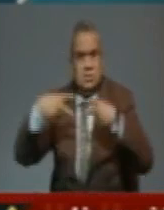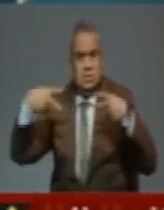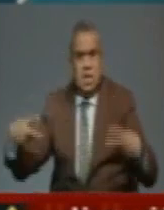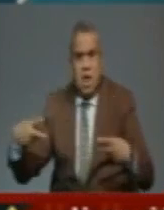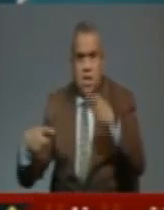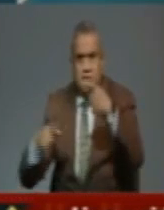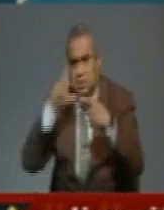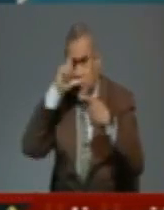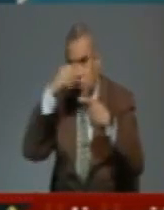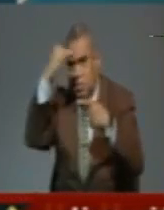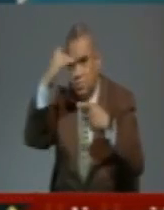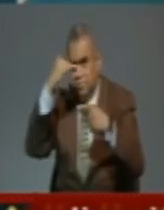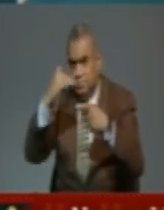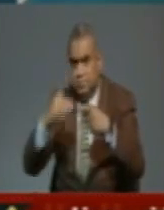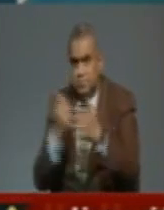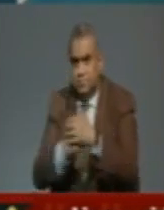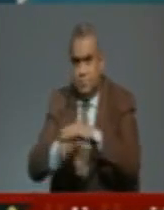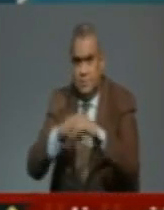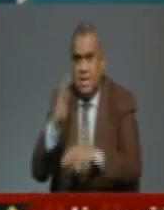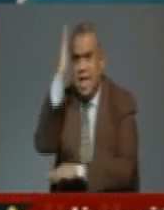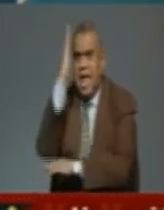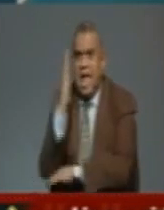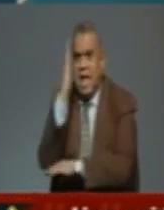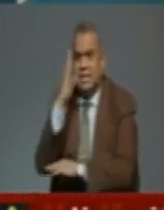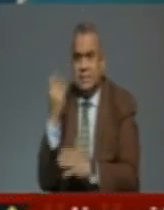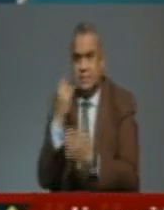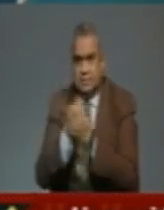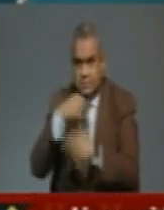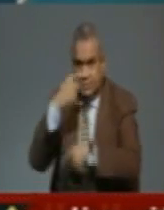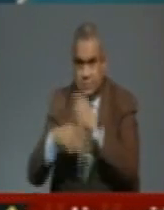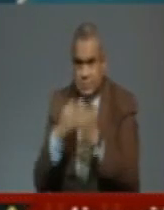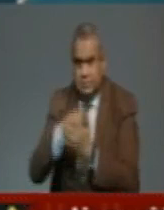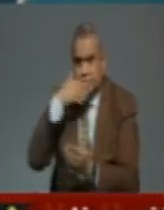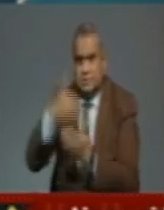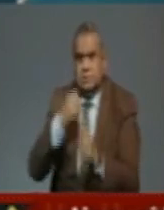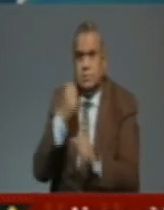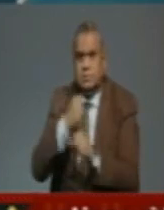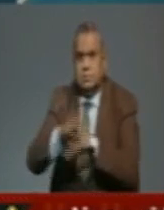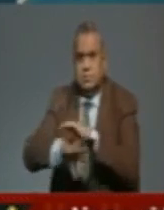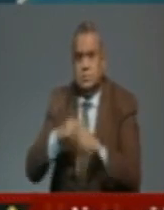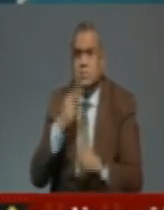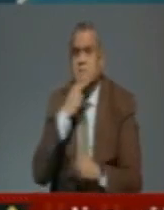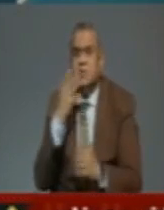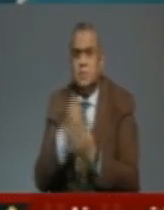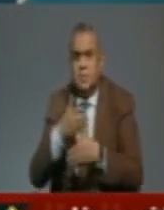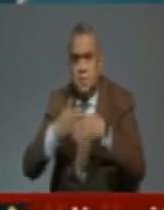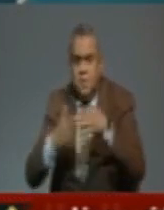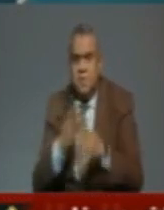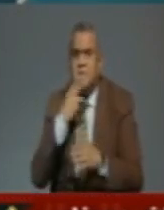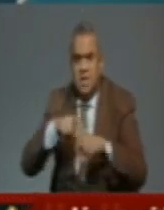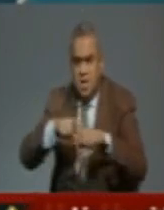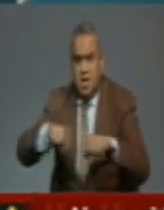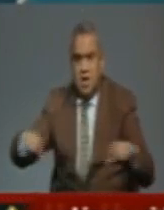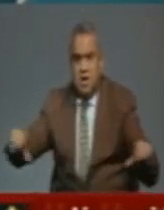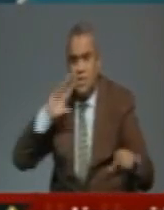ما يسمى بالبنية الأساسية للمحطة اللي هي الردم وأعمال الديافرام وأعمال سقف الرصيف زي ما حضرتك هتشوف